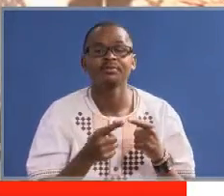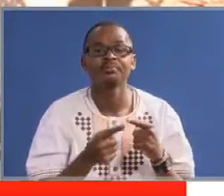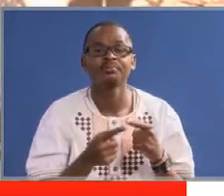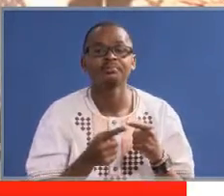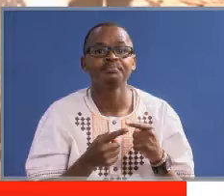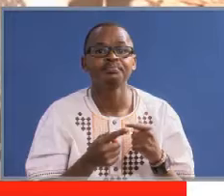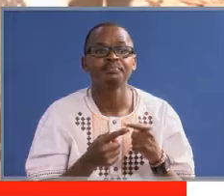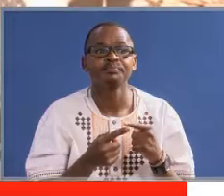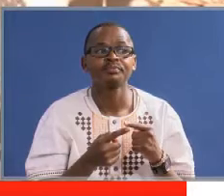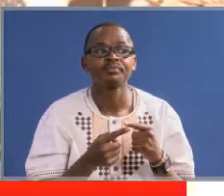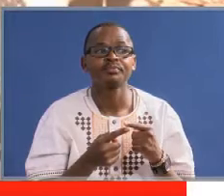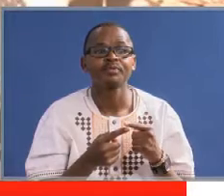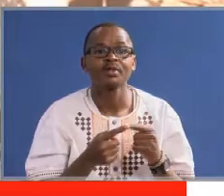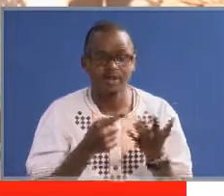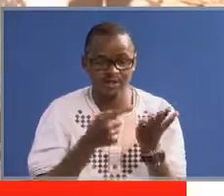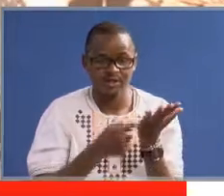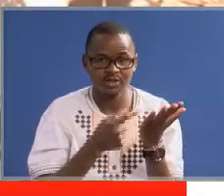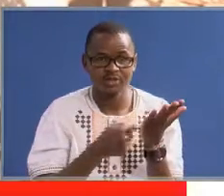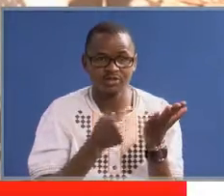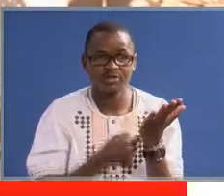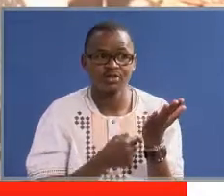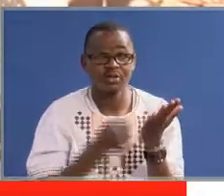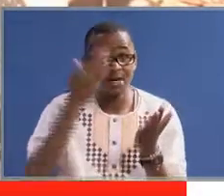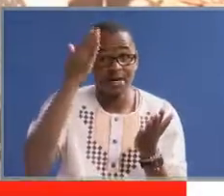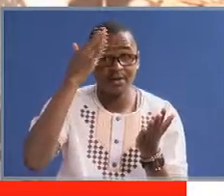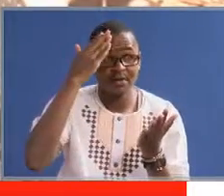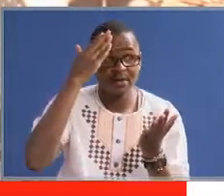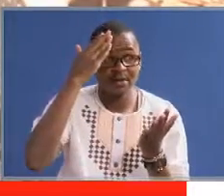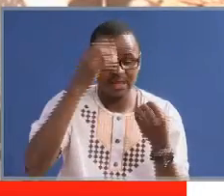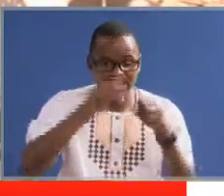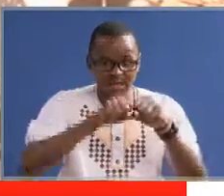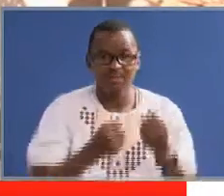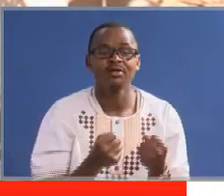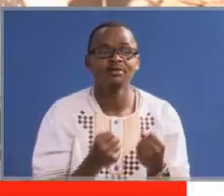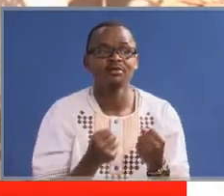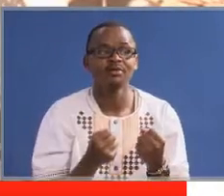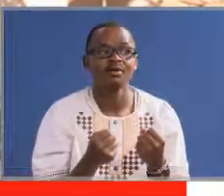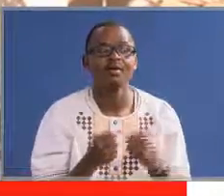kwa Kiswahili mimi najua ilipasua.